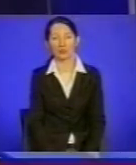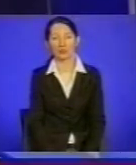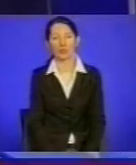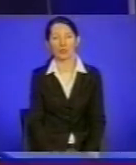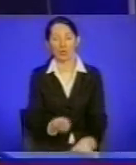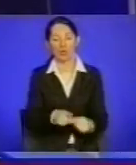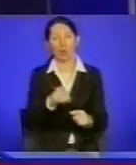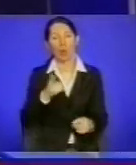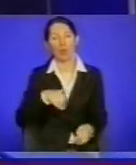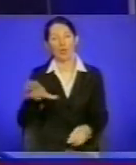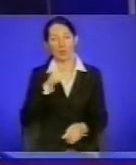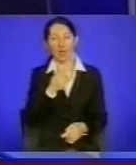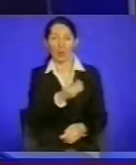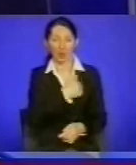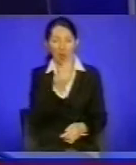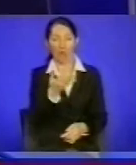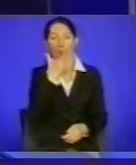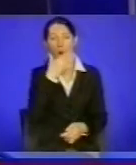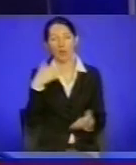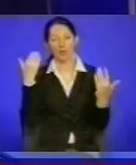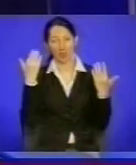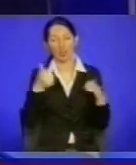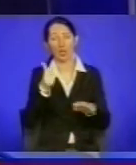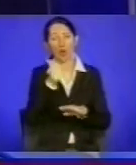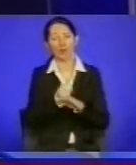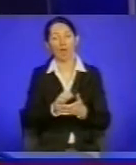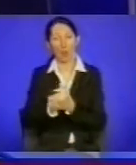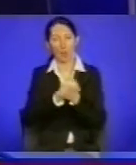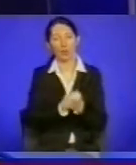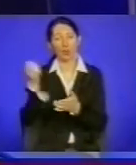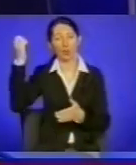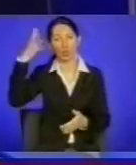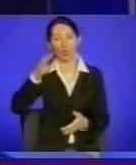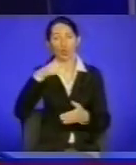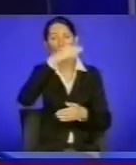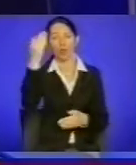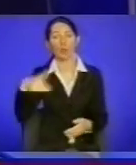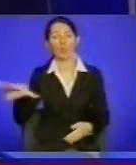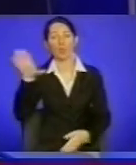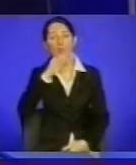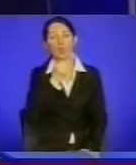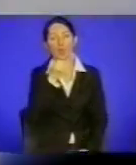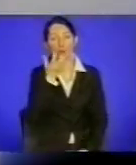На цьому у мене все. Я бажаю вам гарних вихідних, а головне – мирного і сонячного неба. На все добре!